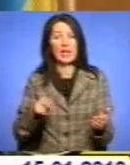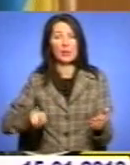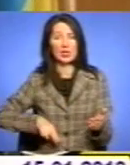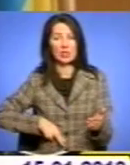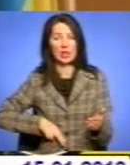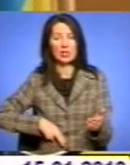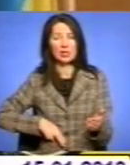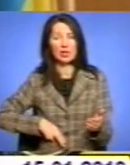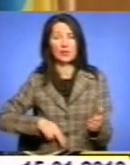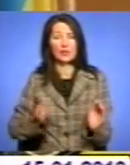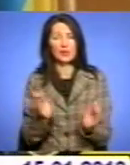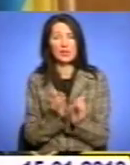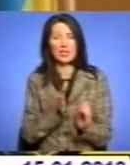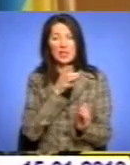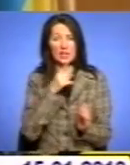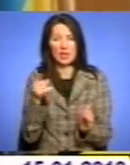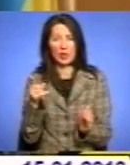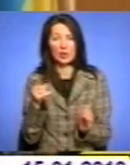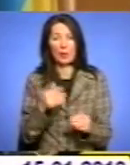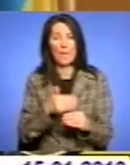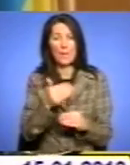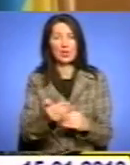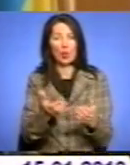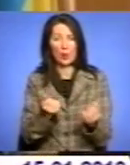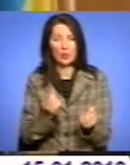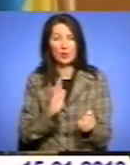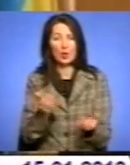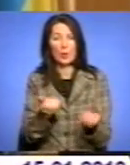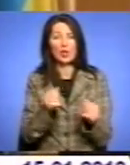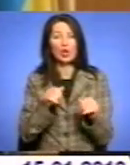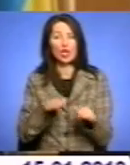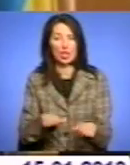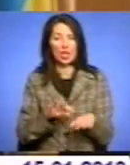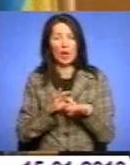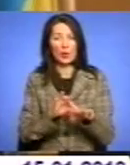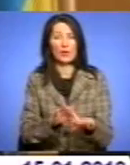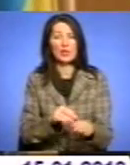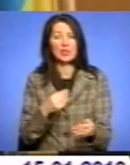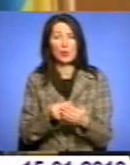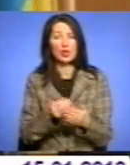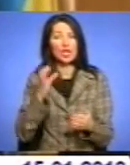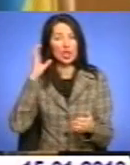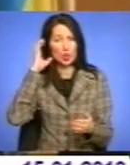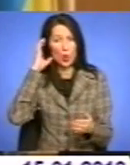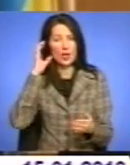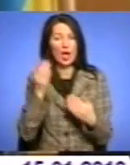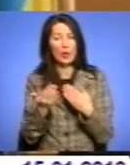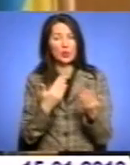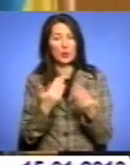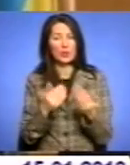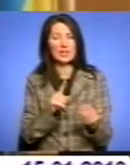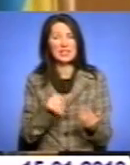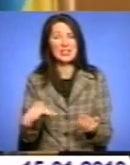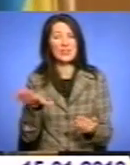в стислі терміни, тому що дуже пізно він приймався. Було прийнято рішення провести бюджетні слухання і поспілкуватися з